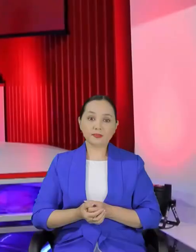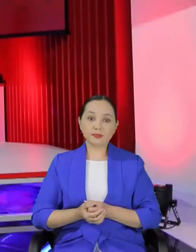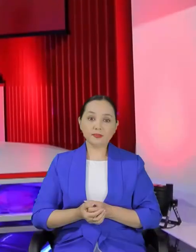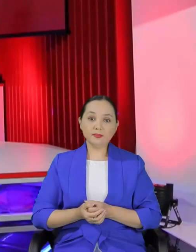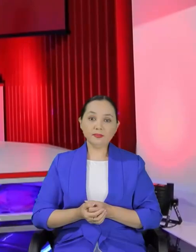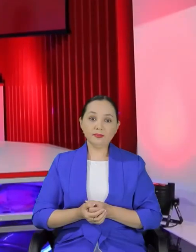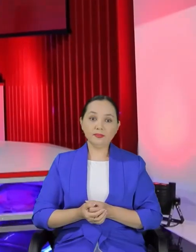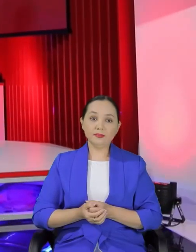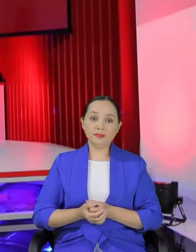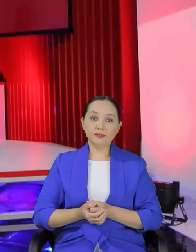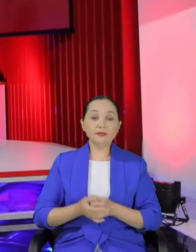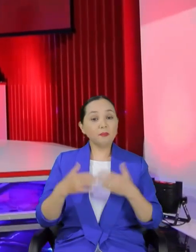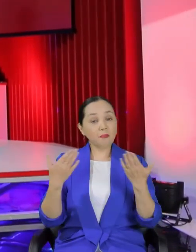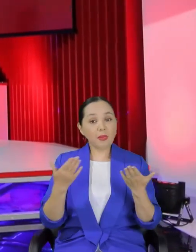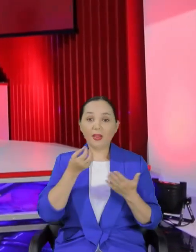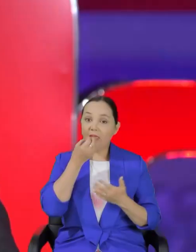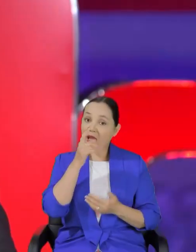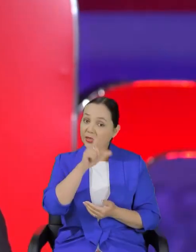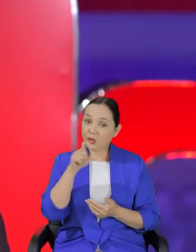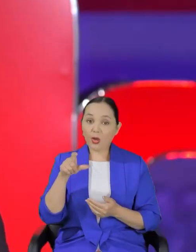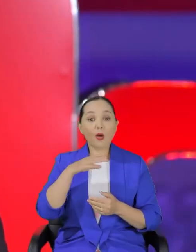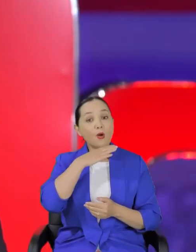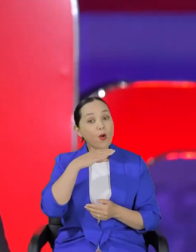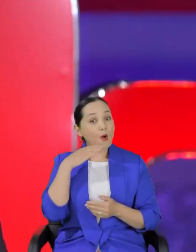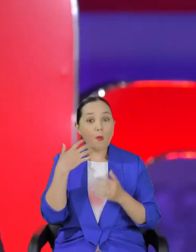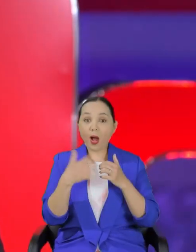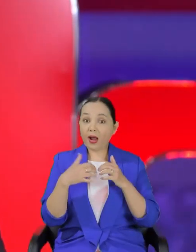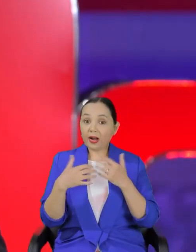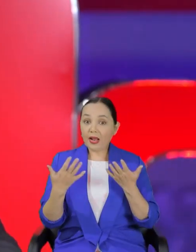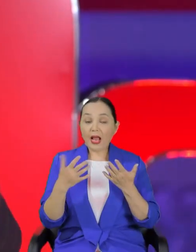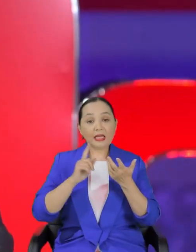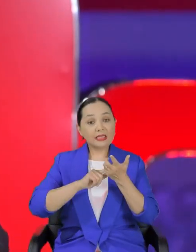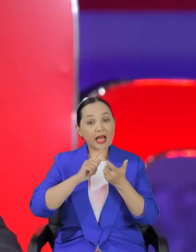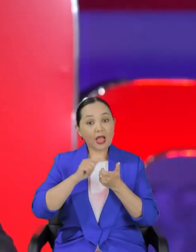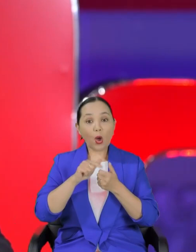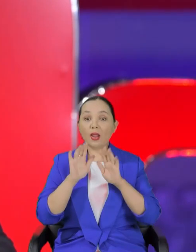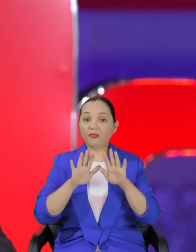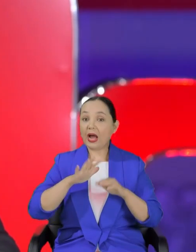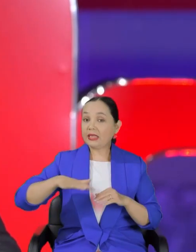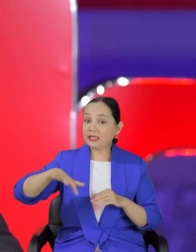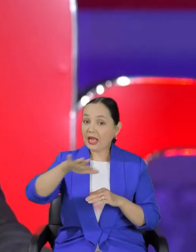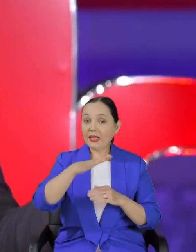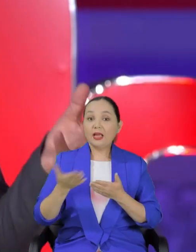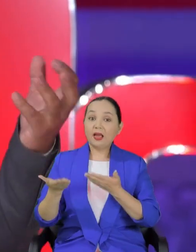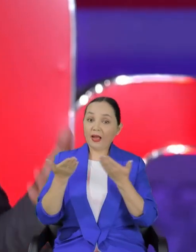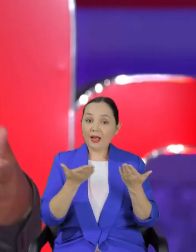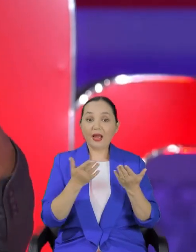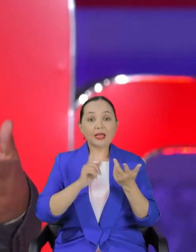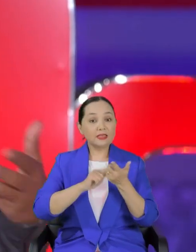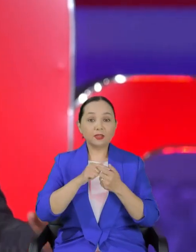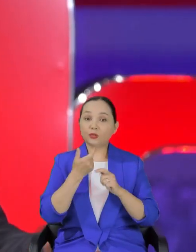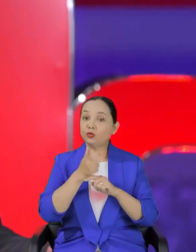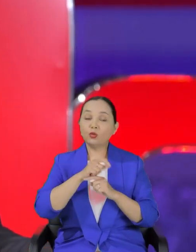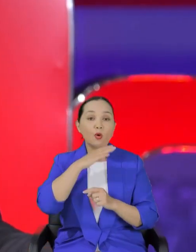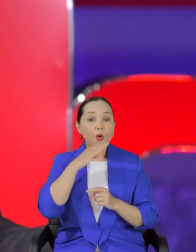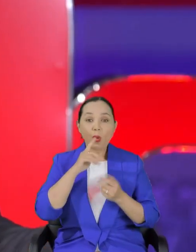tumani. Mana yaxshi odamlar ham ko'p oramizda. Sanoqlilarigina sahnaga chiqdi, lekin sanasak juda